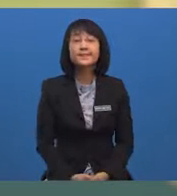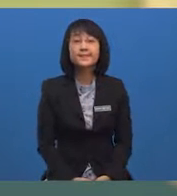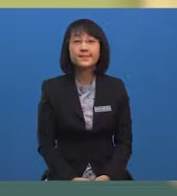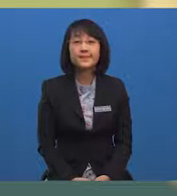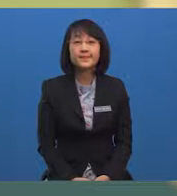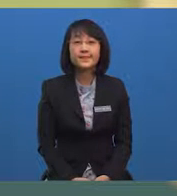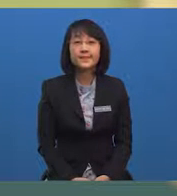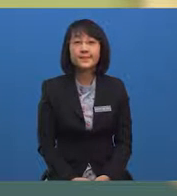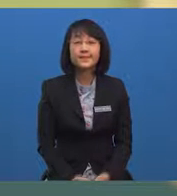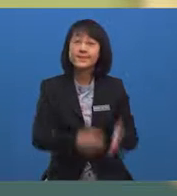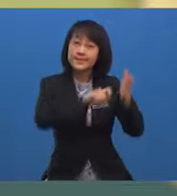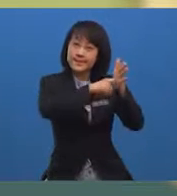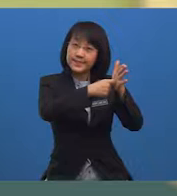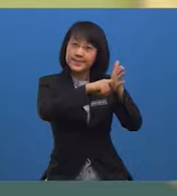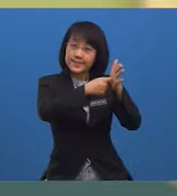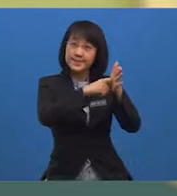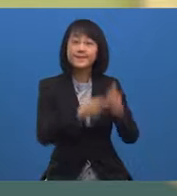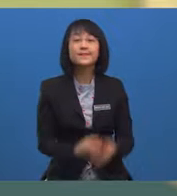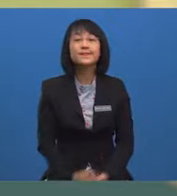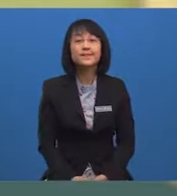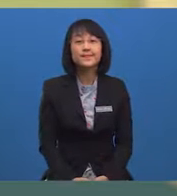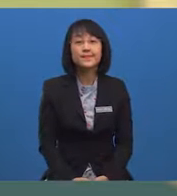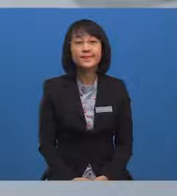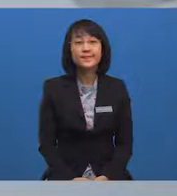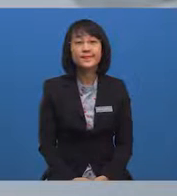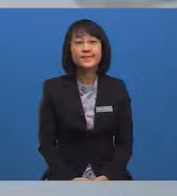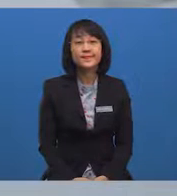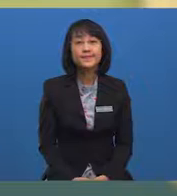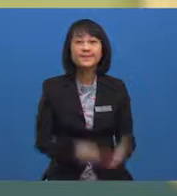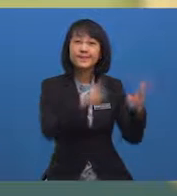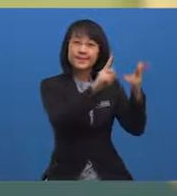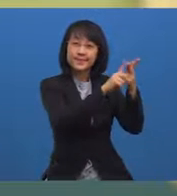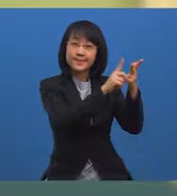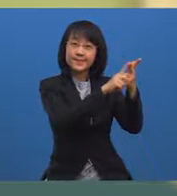Kunci, murid-murid, kita perlukan kunci. Yang ketiga,